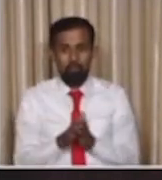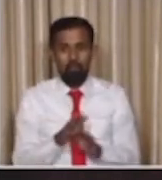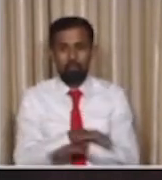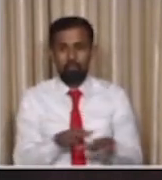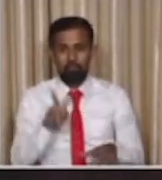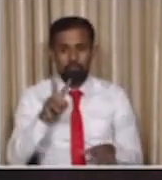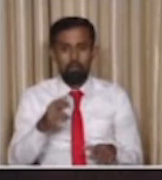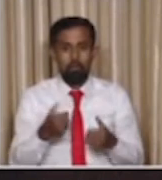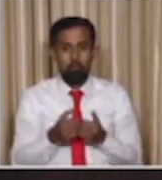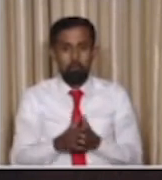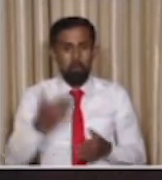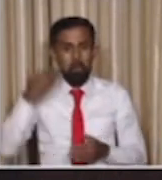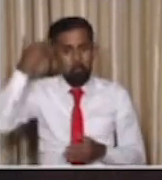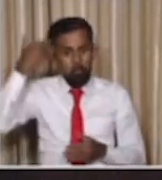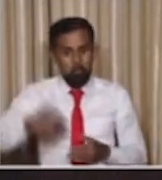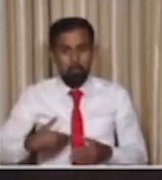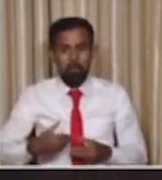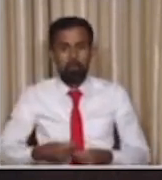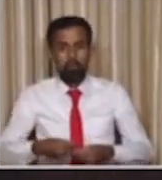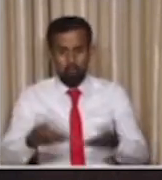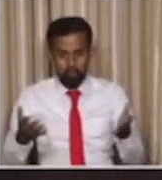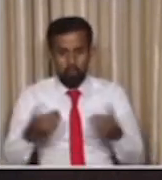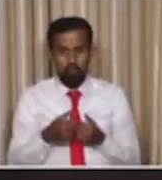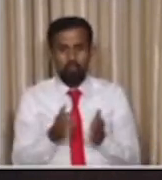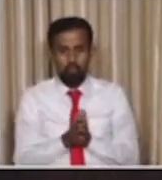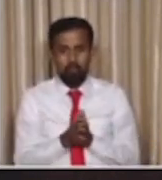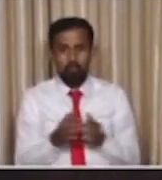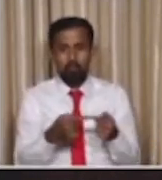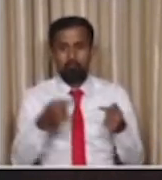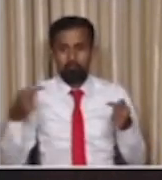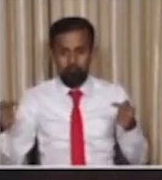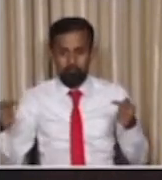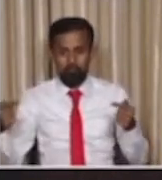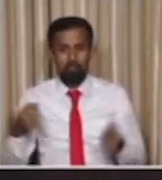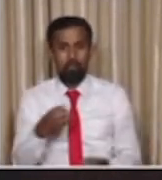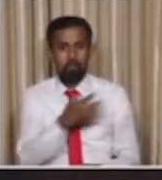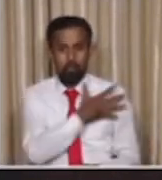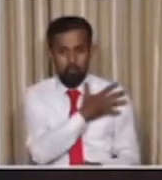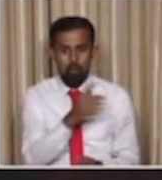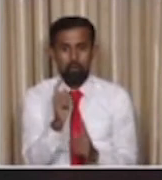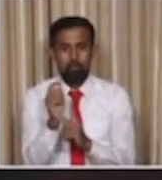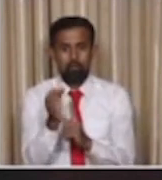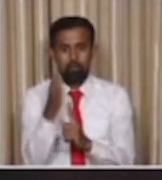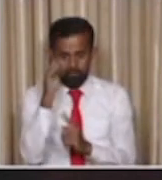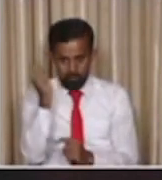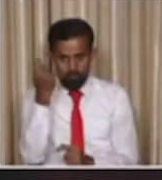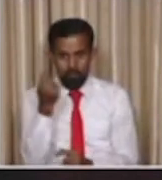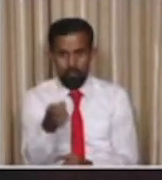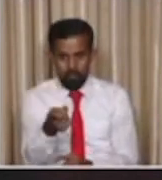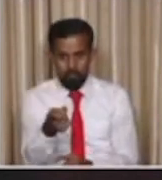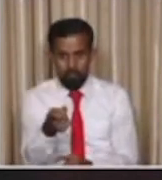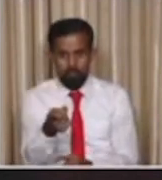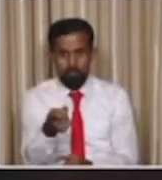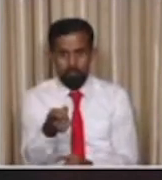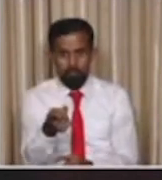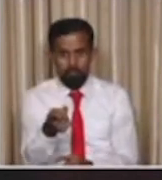දෙන්න මරාගෙන මැරෙන්න ජීවිත පූජා කරේ තමන්ට ප්‍රතිවිරුද්ධ හිටපු ගෝඨාභය රාජපක්ෂ ජනාධිපති කරන්නද කියලා මං ආන්න